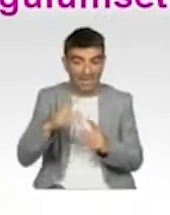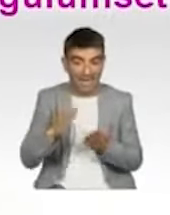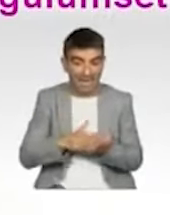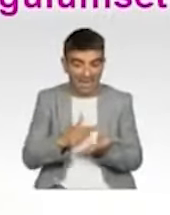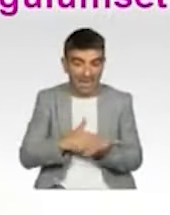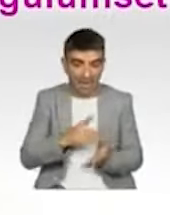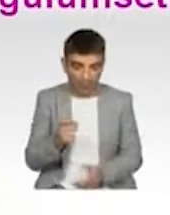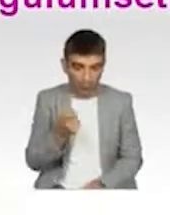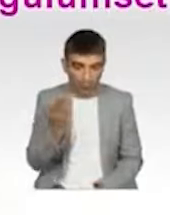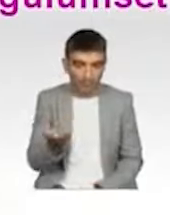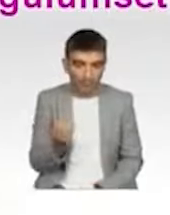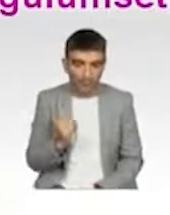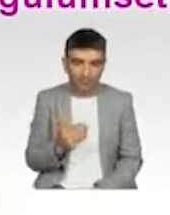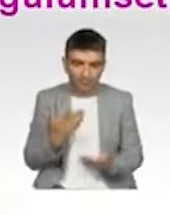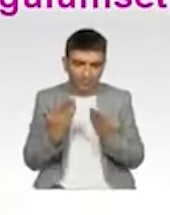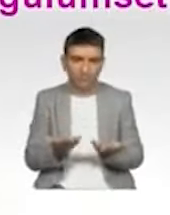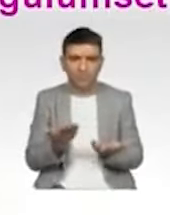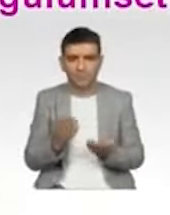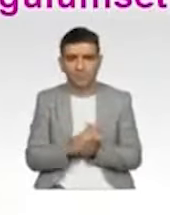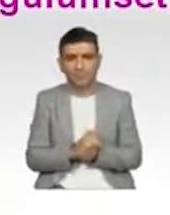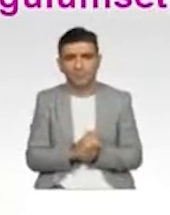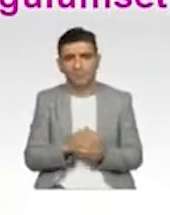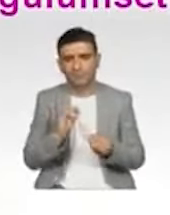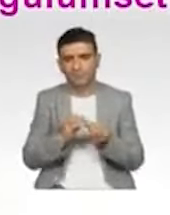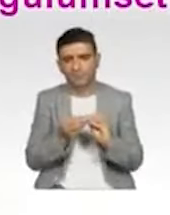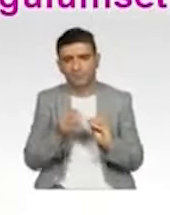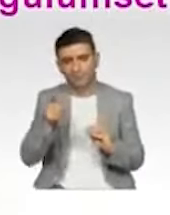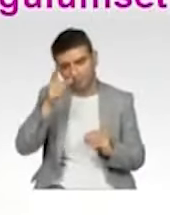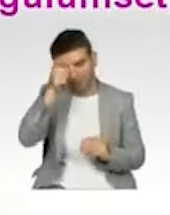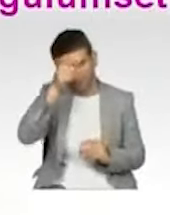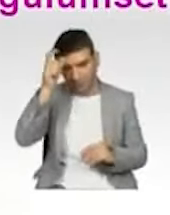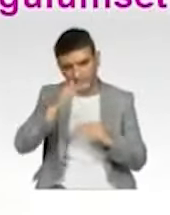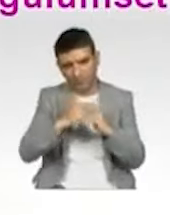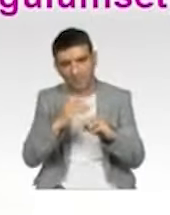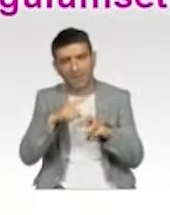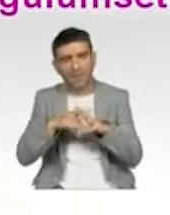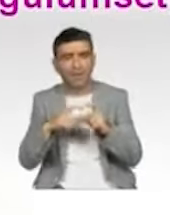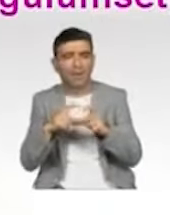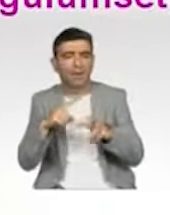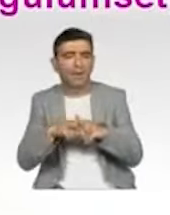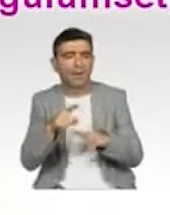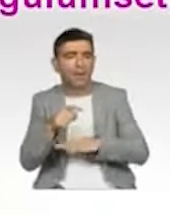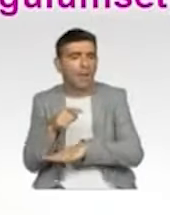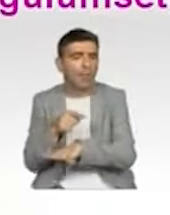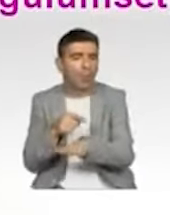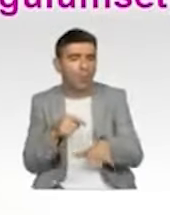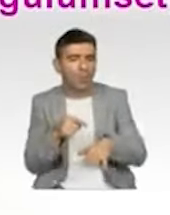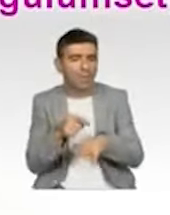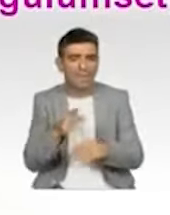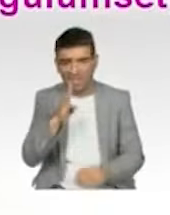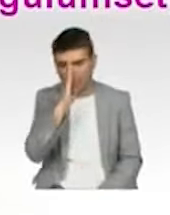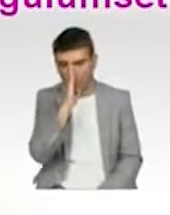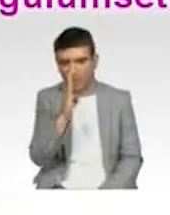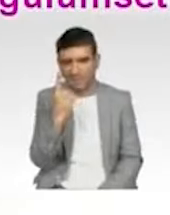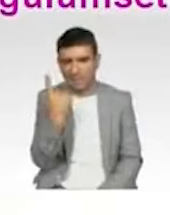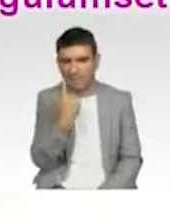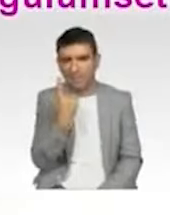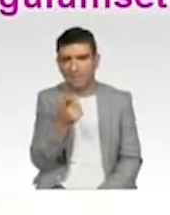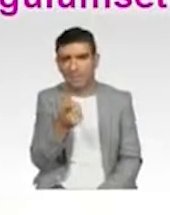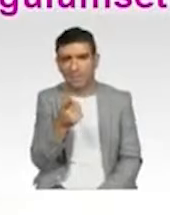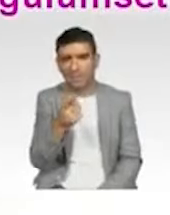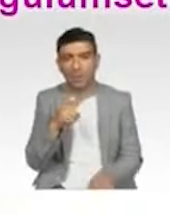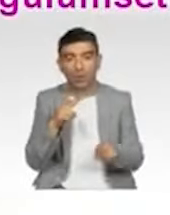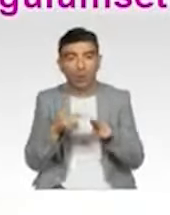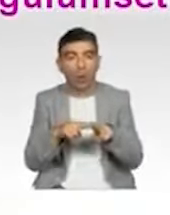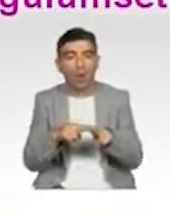mı? Evet, ama şimdi şöyle bir problem var. Türk toplumunda özellikle Ege bölgesinde çok ciddi genetik bir şekilde